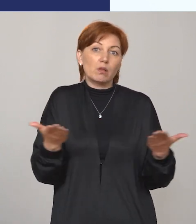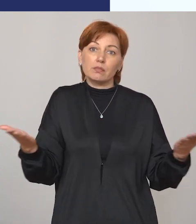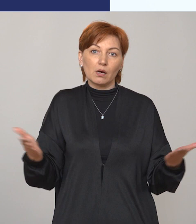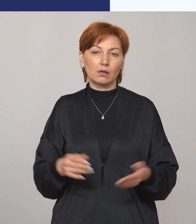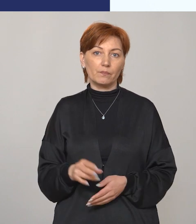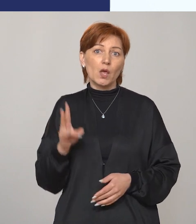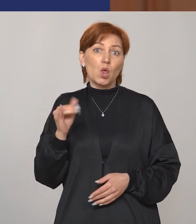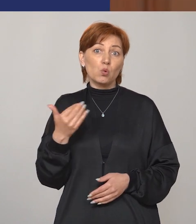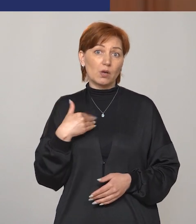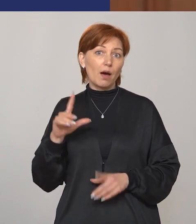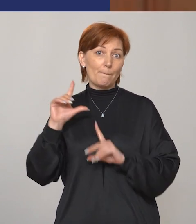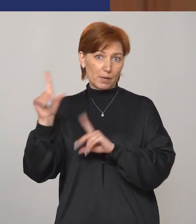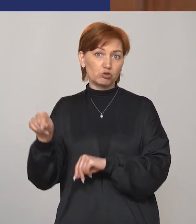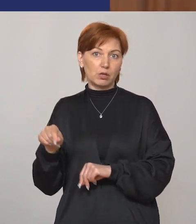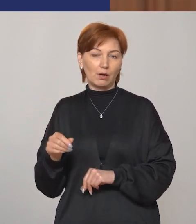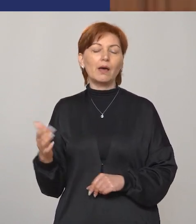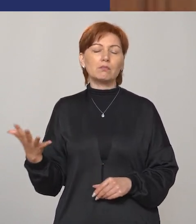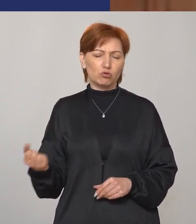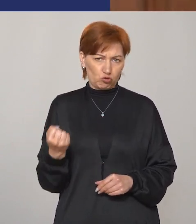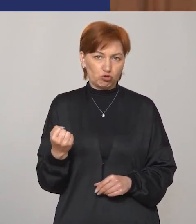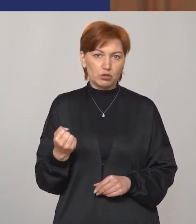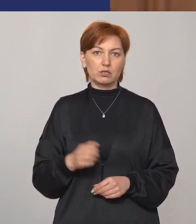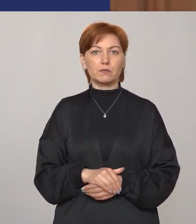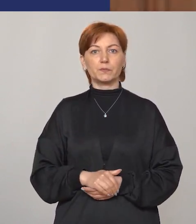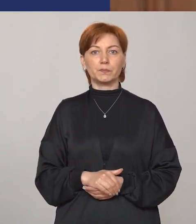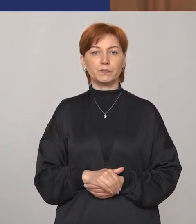Ну, я пошла. Держись. Я пошла не видеть.